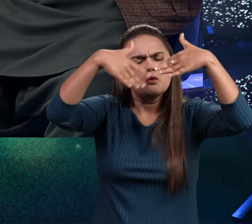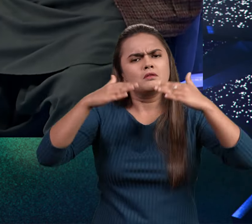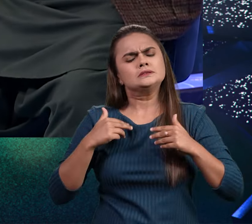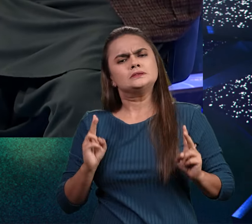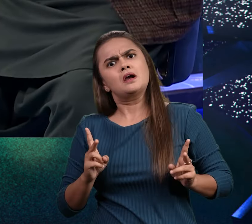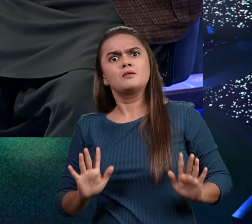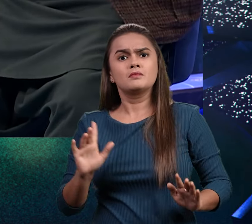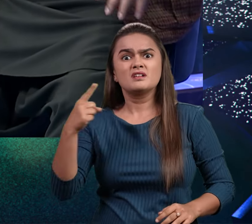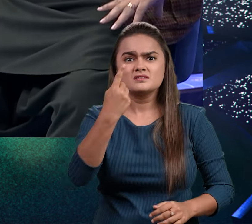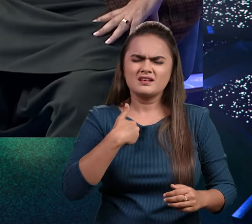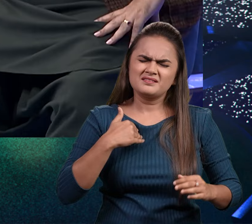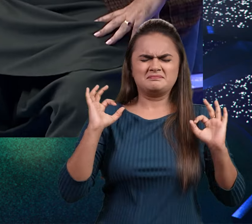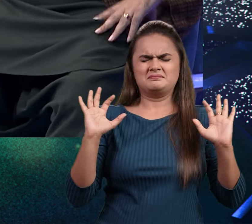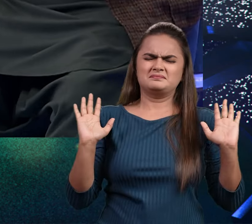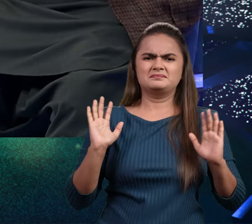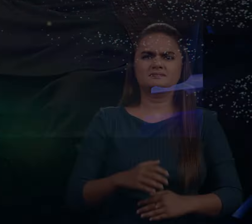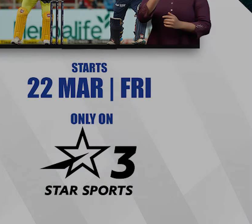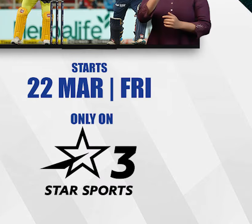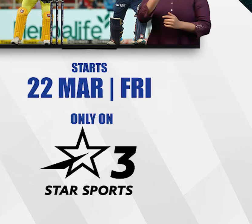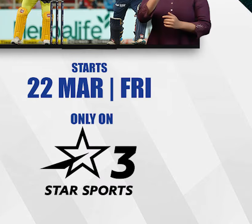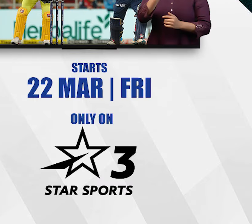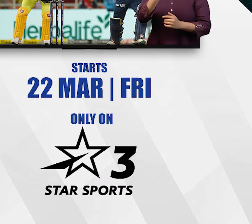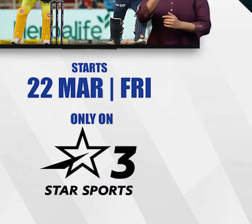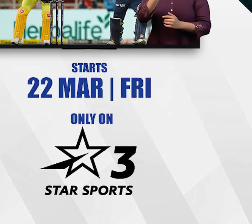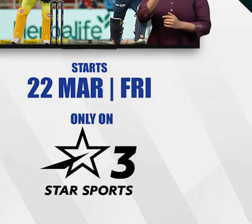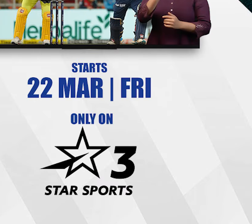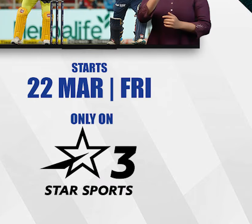लीडर बना के छोड़ा कि वो कहते हैं यार अब हमें